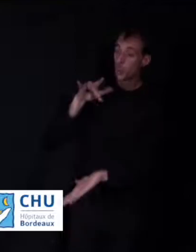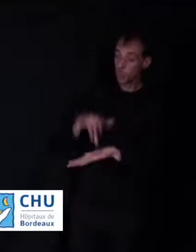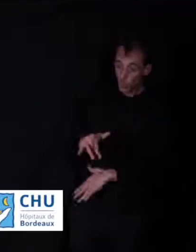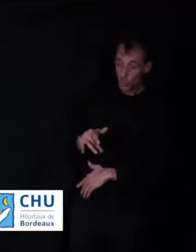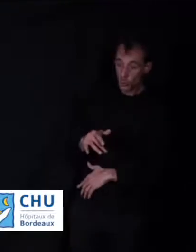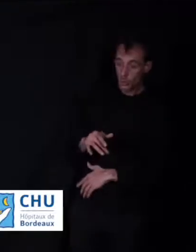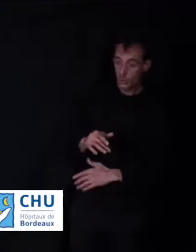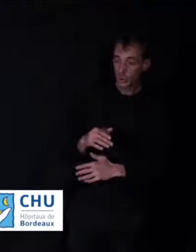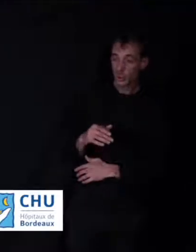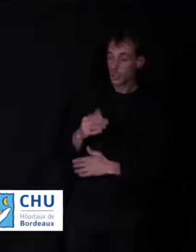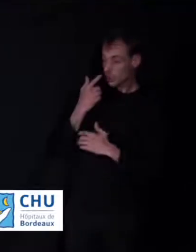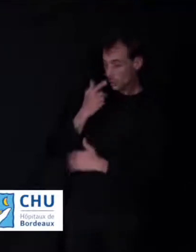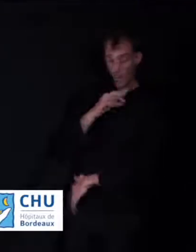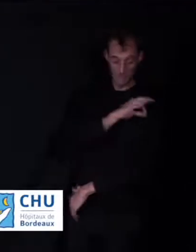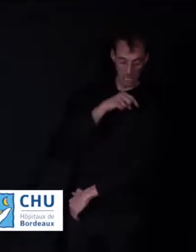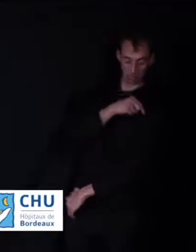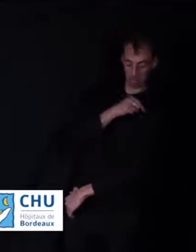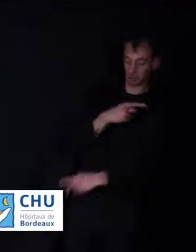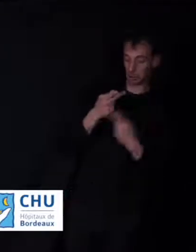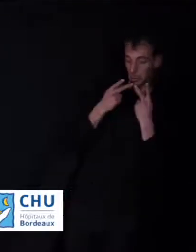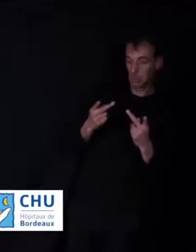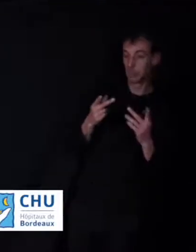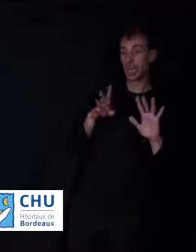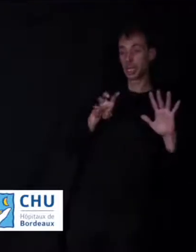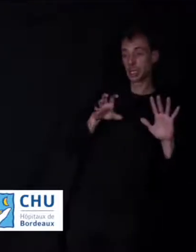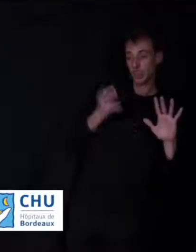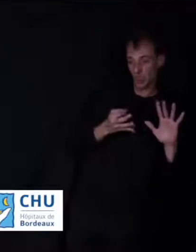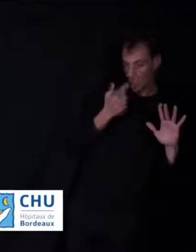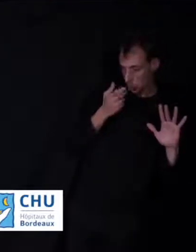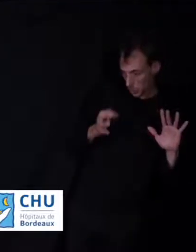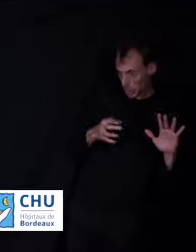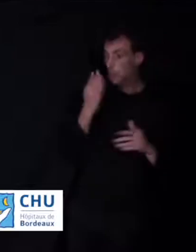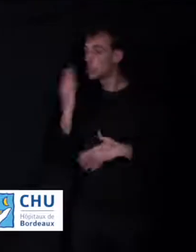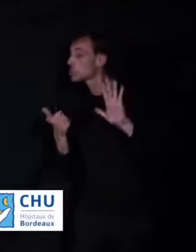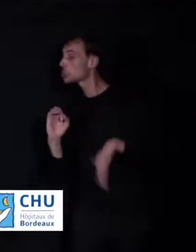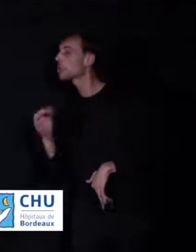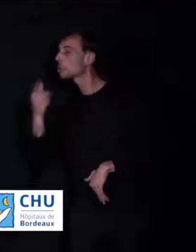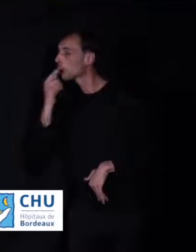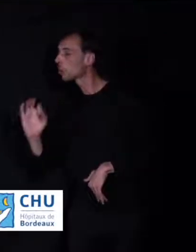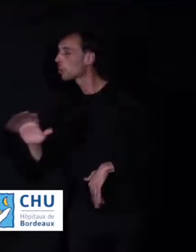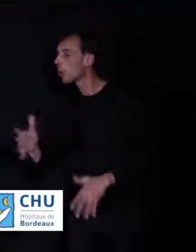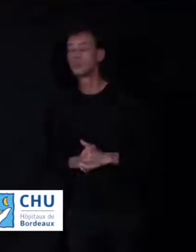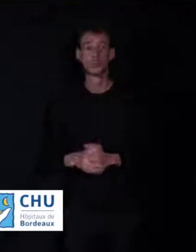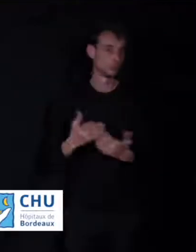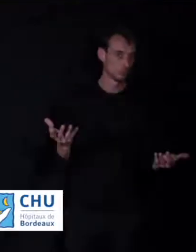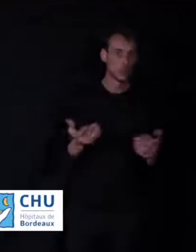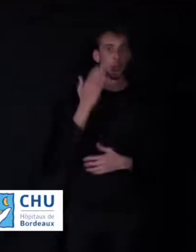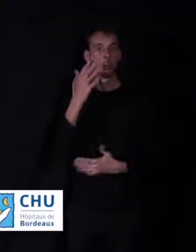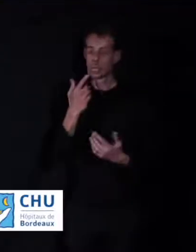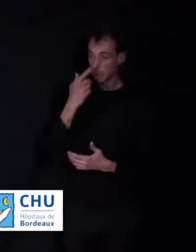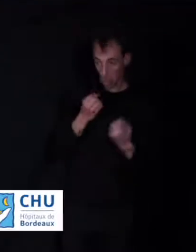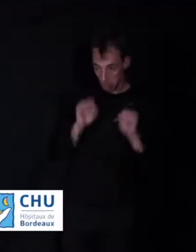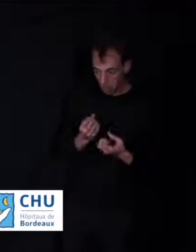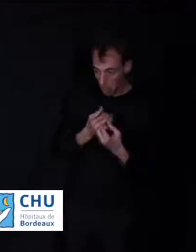de 90% d'efficacité annoncée versus 60%, en fonction de 0 effet indésirable versus 0,01%,